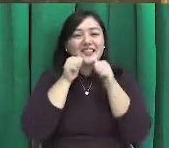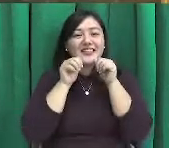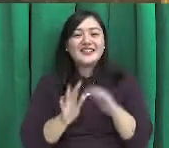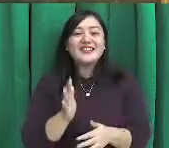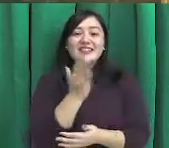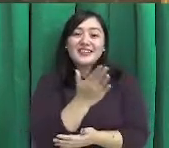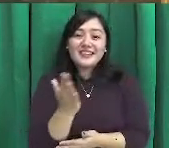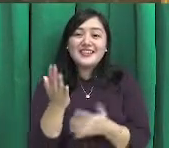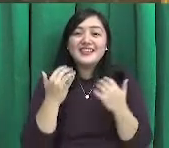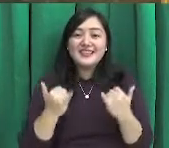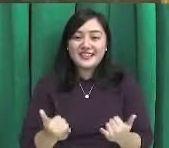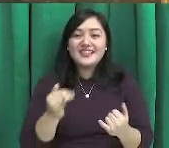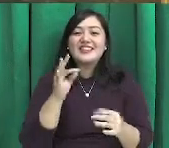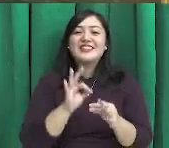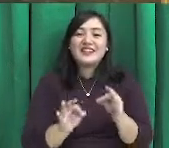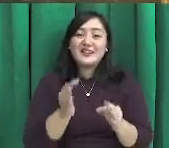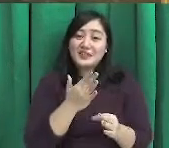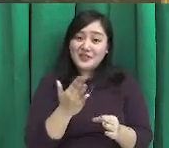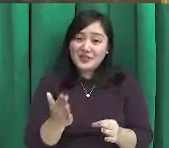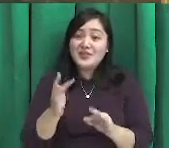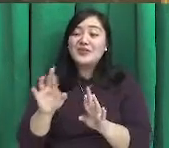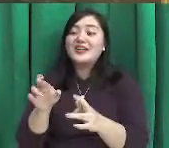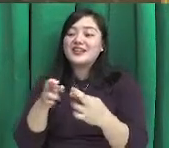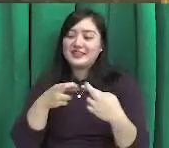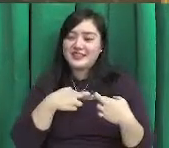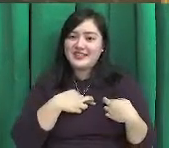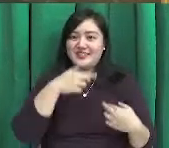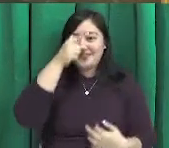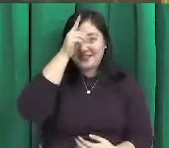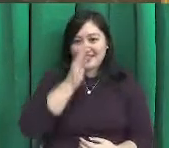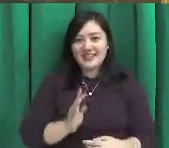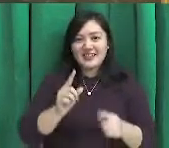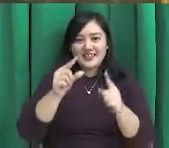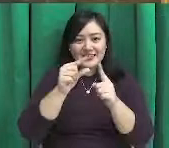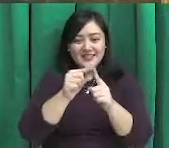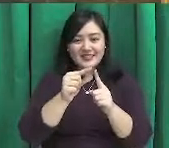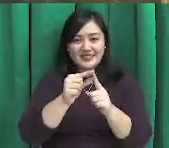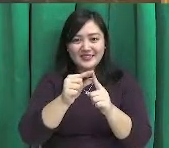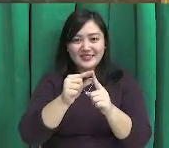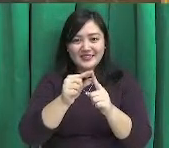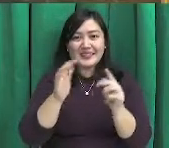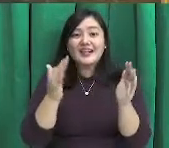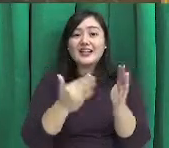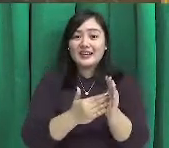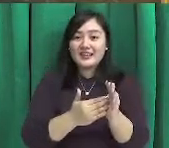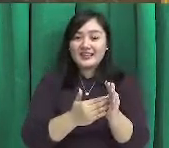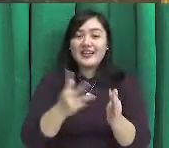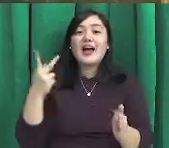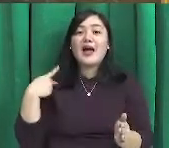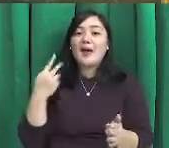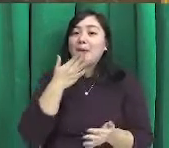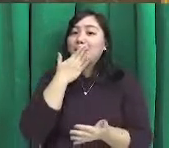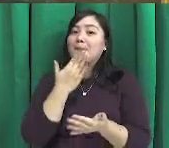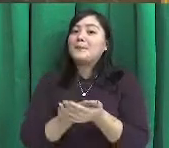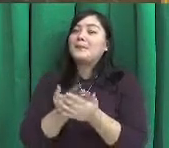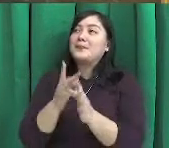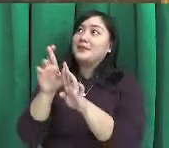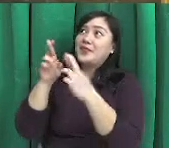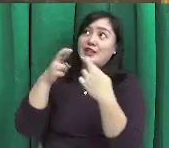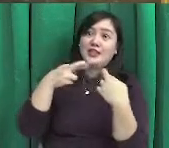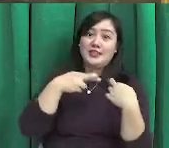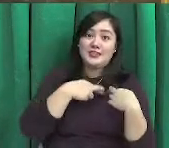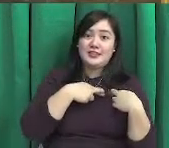po ay tumatanggap ng salita ng Diyos. Ang sabi ko lamang po, mga kapatid, magkaroon po tayo ng magandang comprehension mula doon